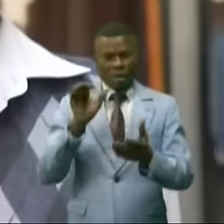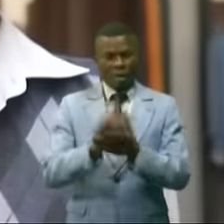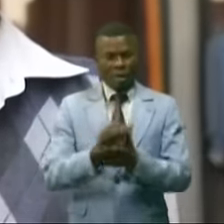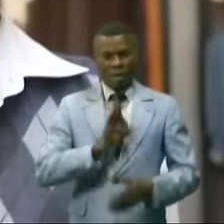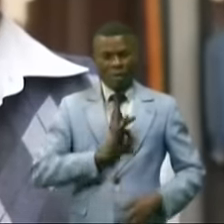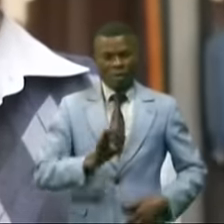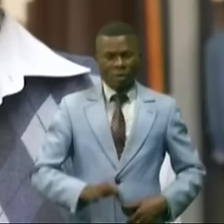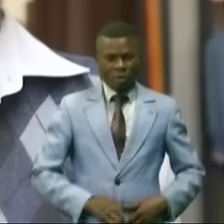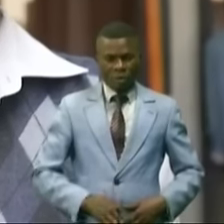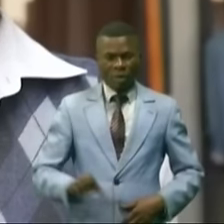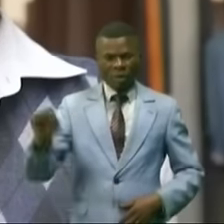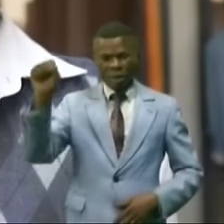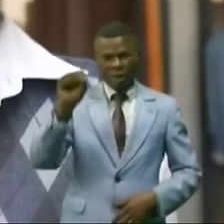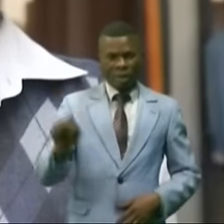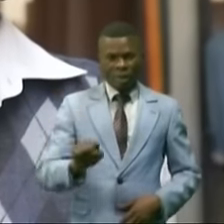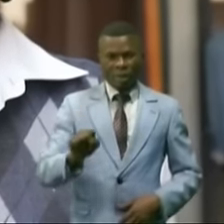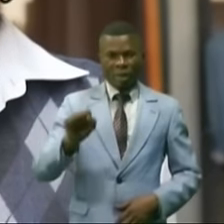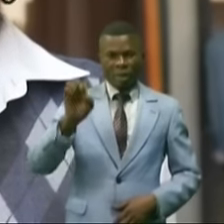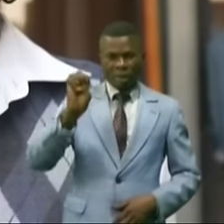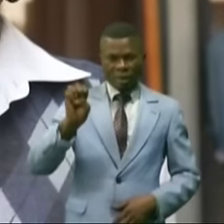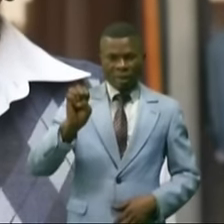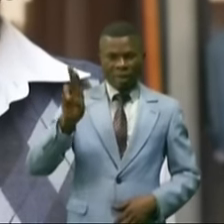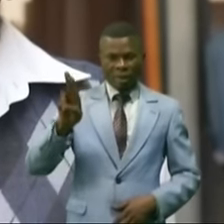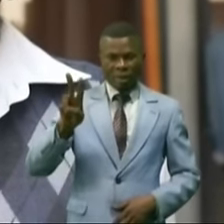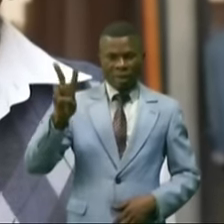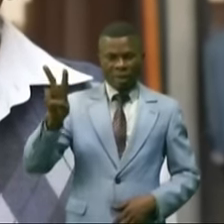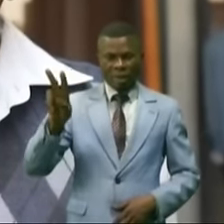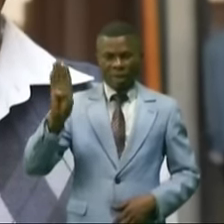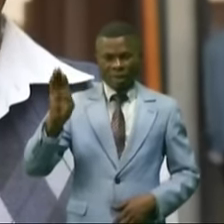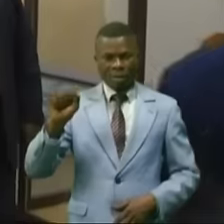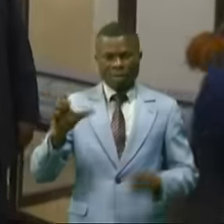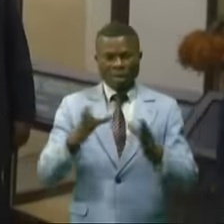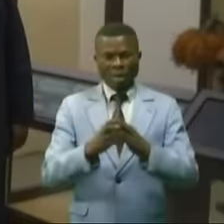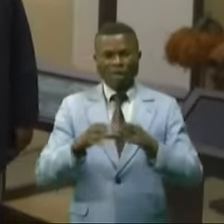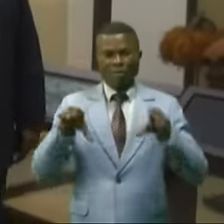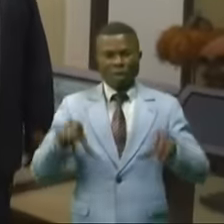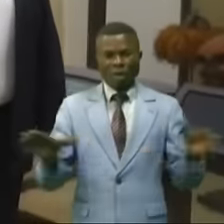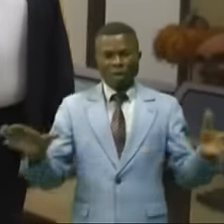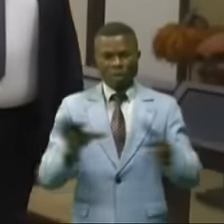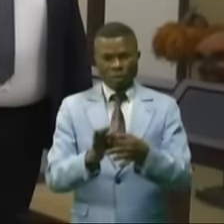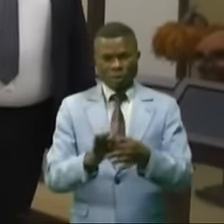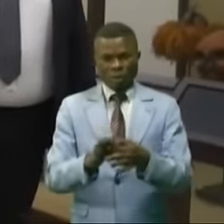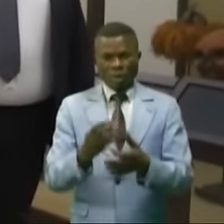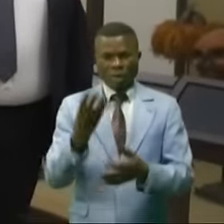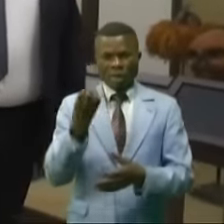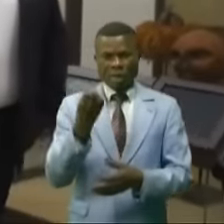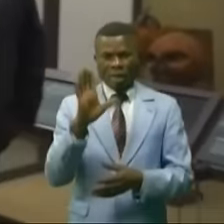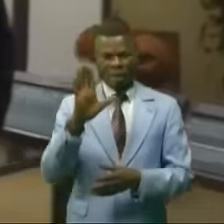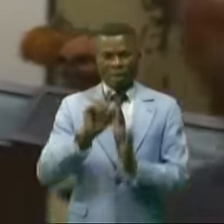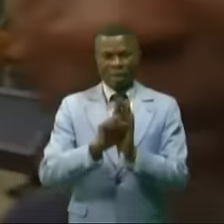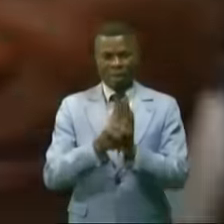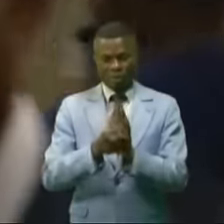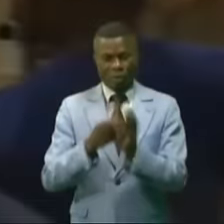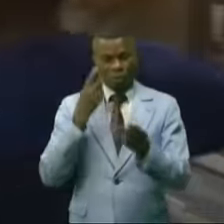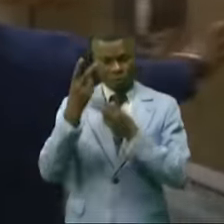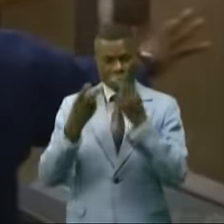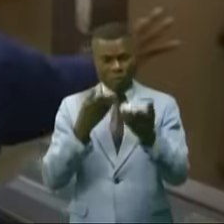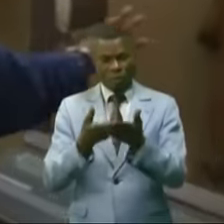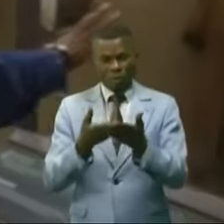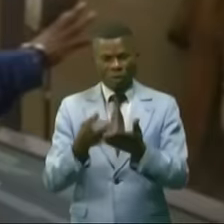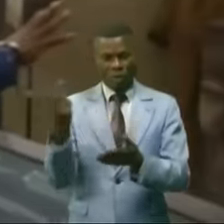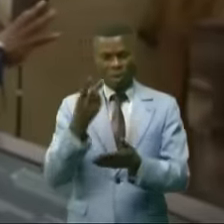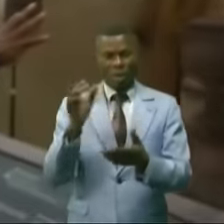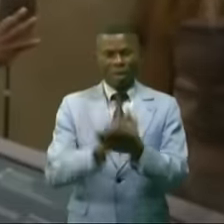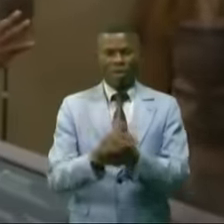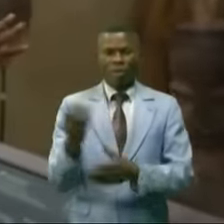Serbie et un tableau qui montrait l'union entre la Serbie et le Congo. Après 45 minutes d'évasion artistique, les deux